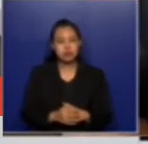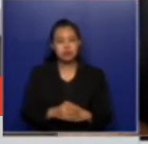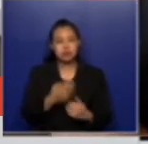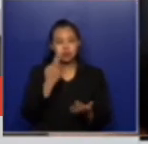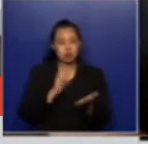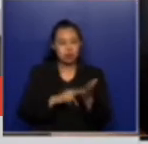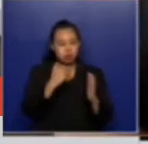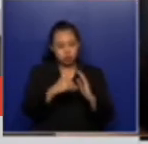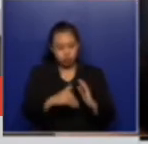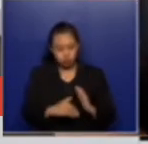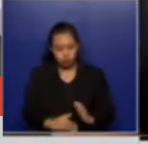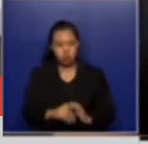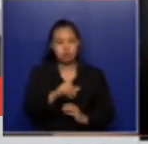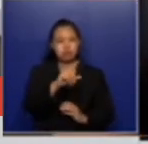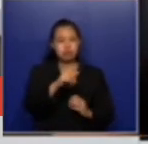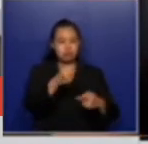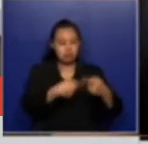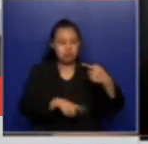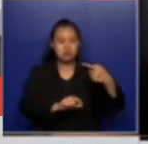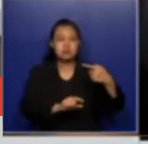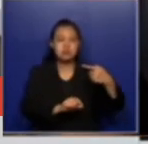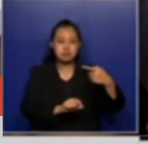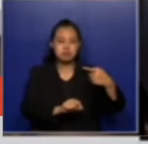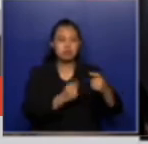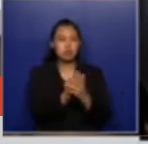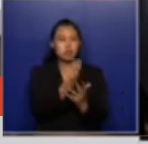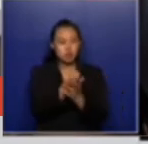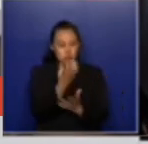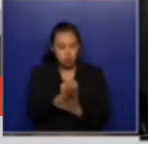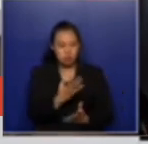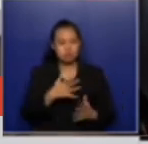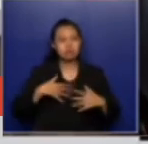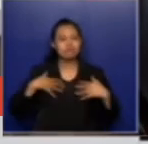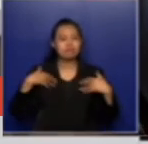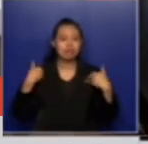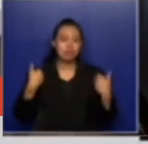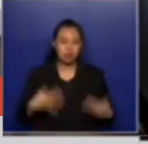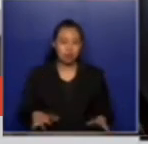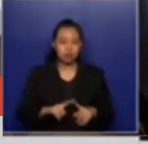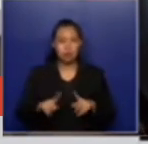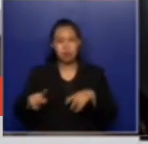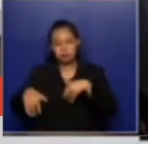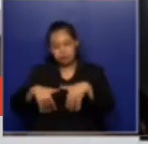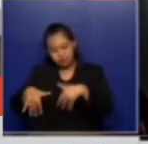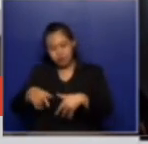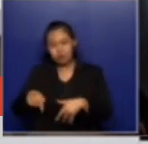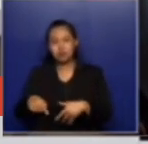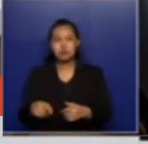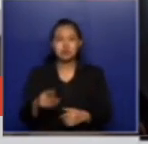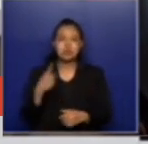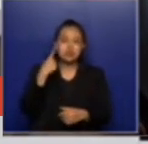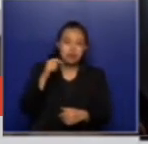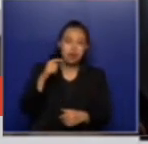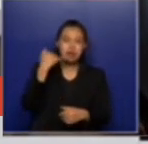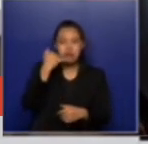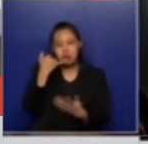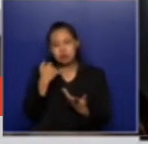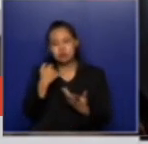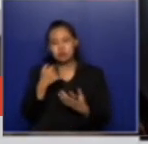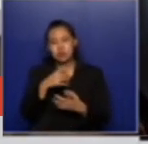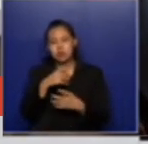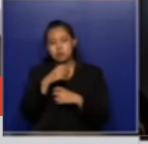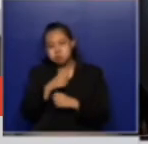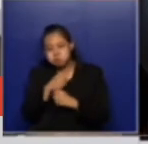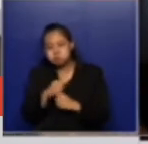ไปอ่ะพวกนั้นเขาอยู่สบายกันหมดแล้วครับเอาแต่ตาสีตาสายายมียายมาลุงแก่มป้าช้อย